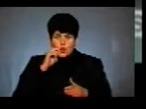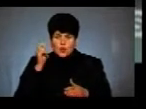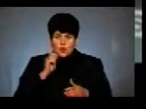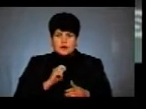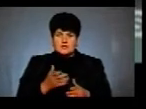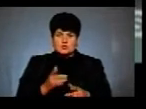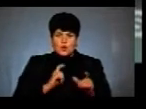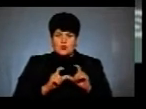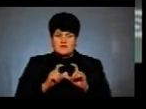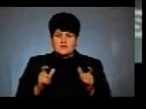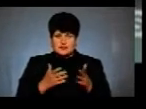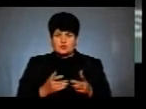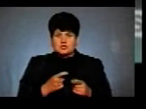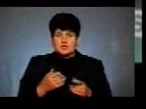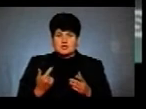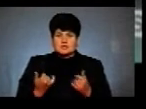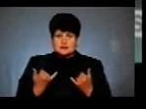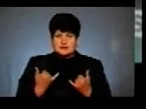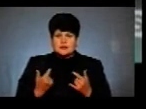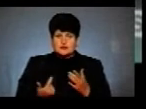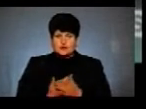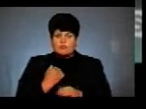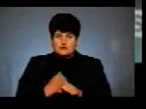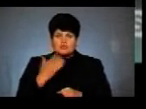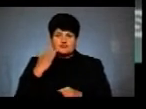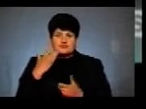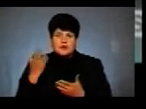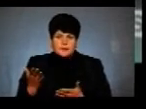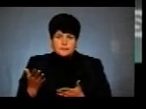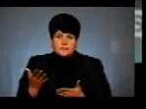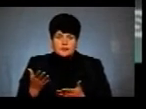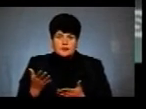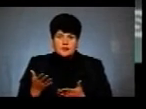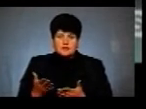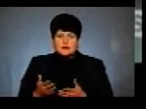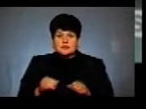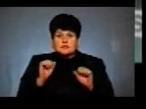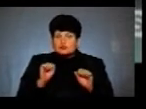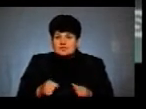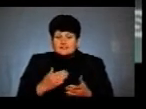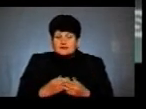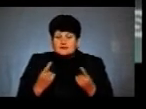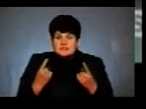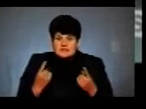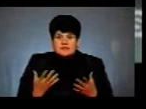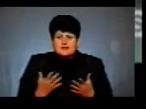українського університету, хоча я зараз знову ж працюю в США. Тобто потенціал є колосальний, я вважаю, ми не є винятки, є багато таких